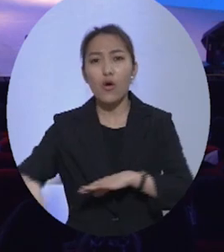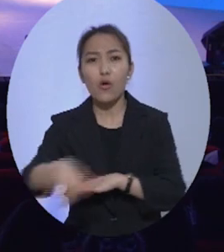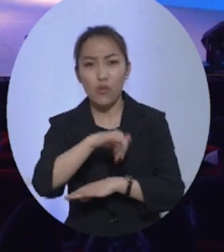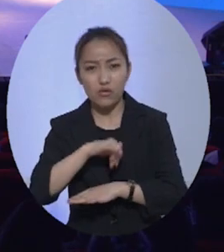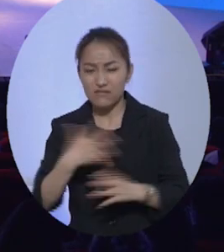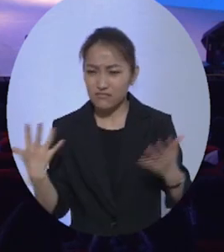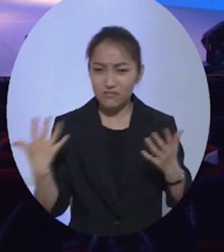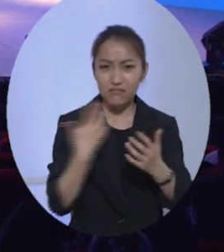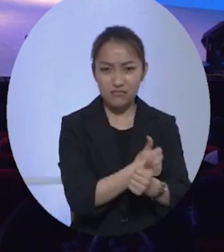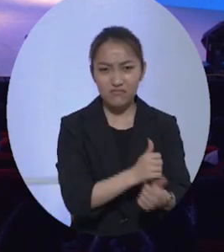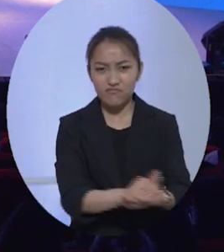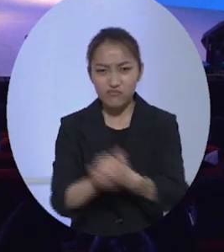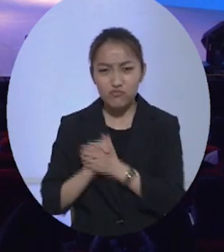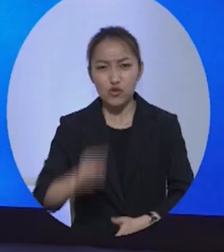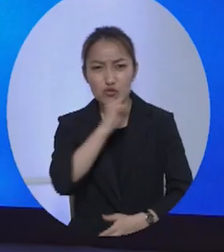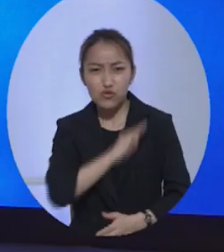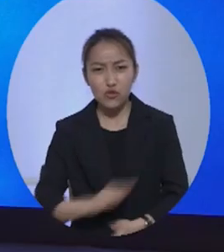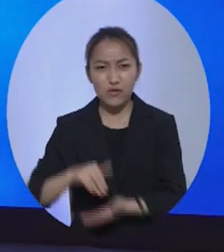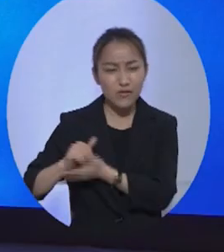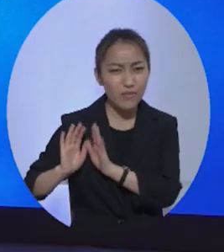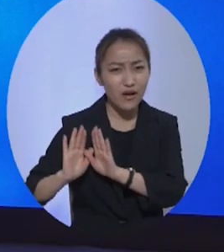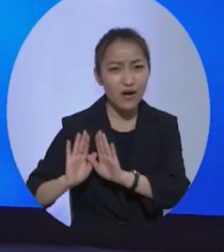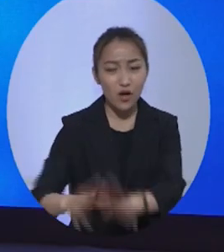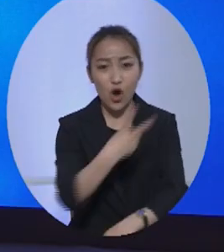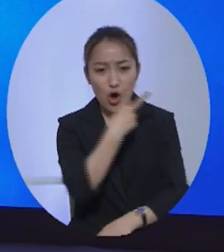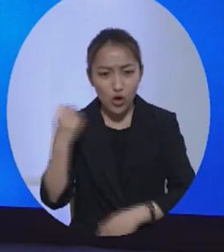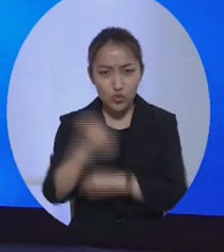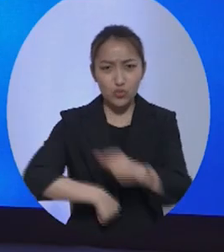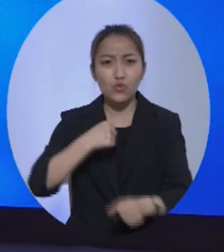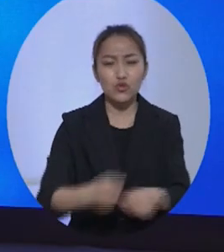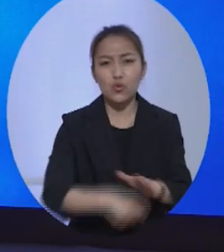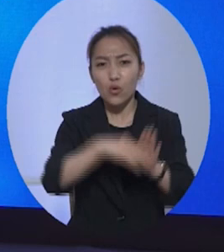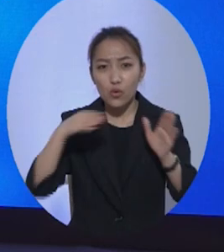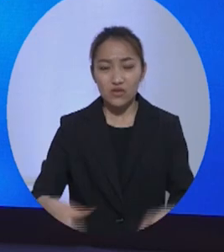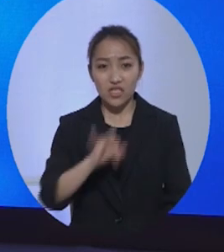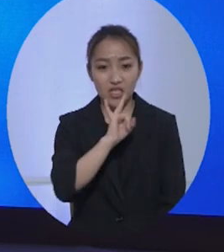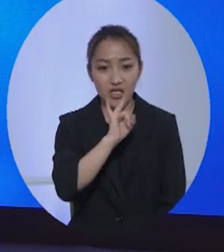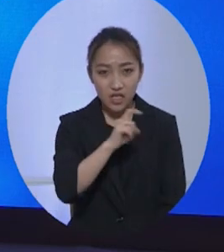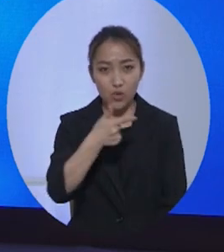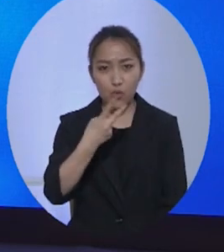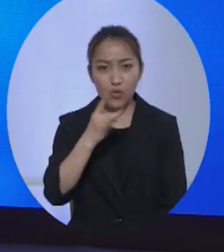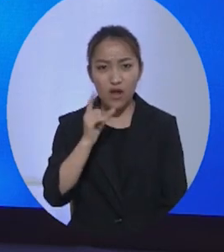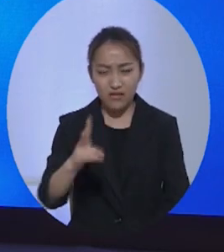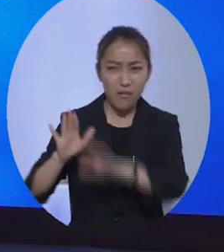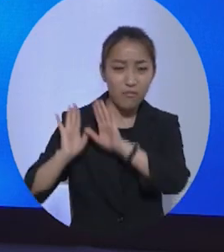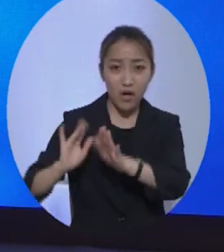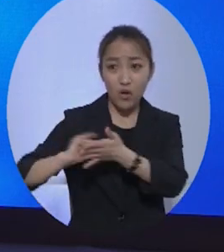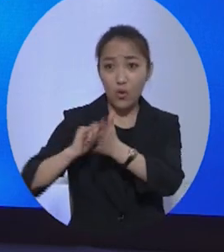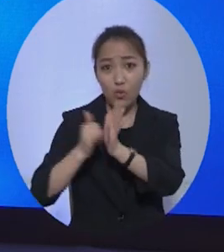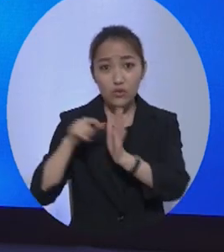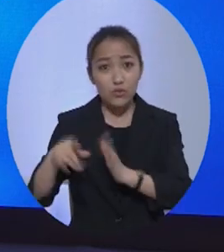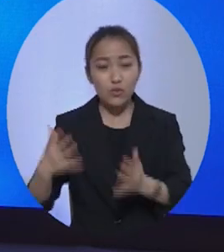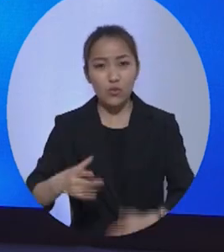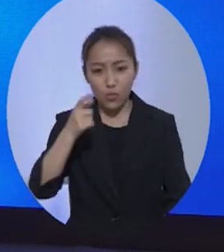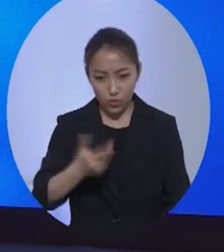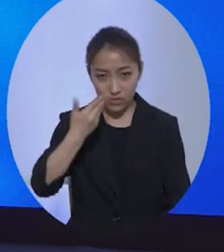жил одоо өөрөөр хэлэх юм бол их гүрэн тогтсон ба шин. Энэ бол юу гэхээр оюун ухаан, оюун санаа, хүний сэтгэл